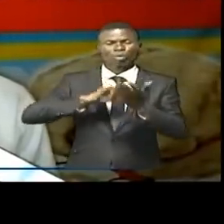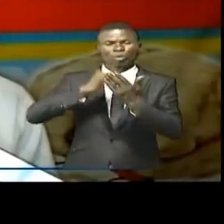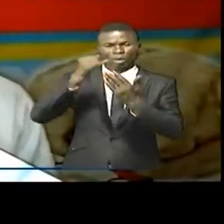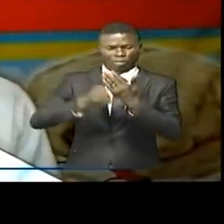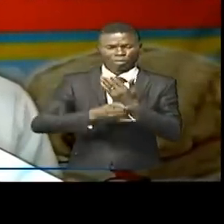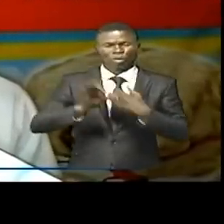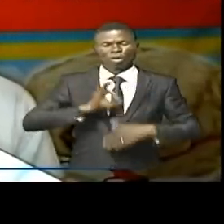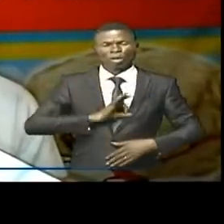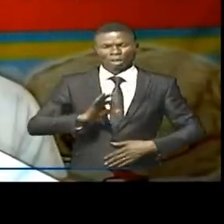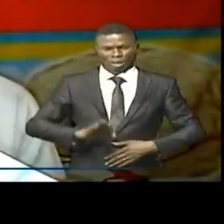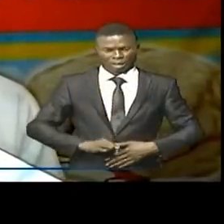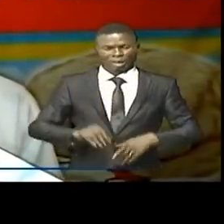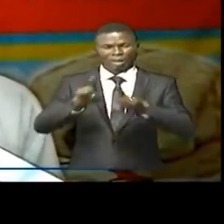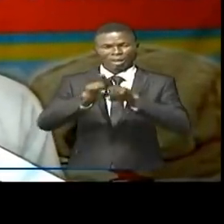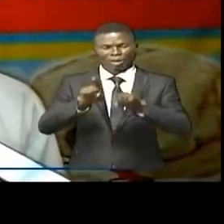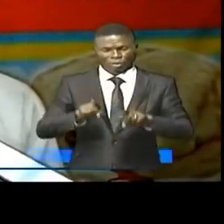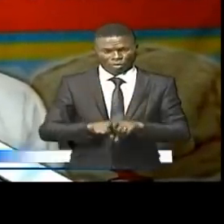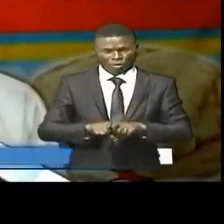ainsi